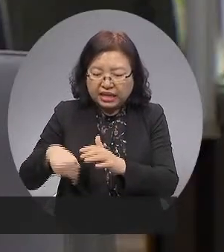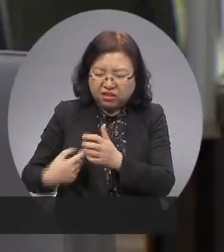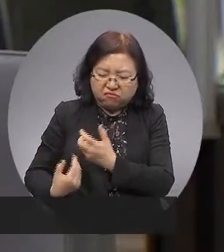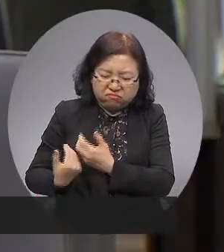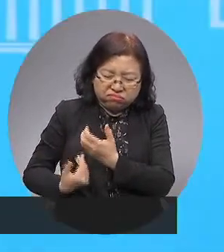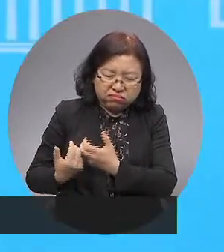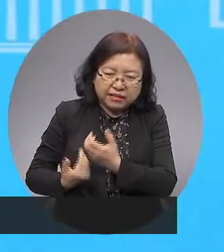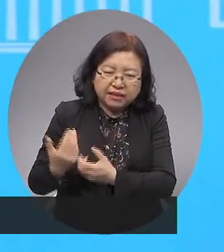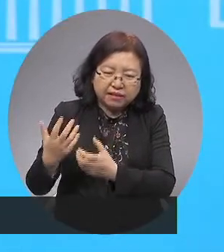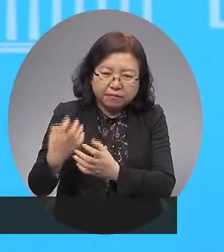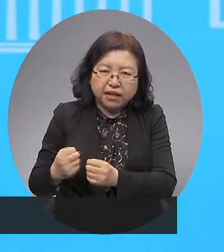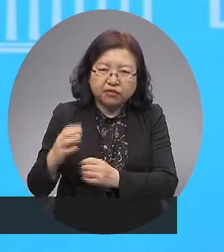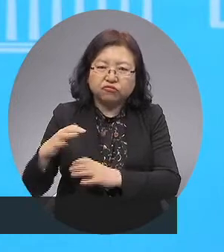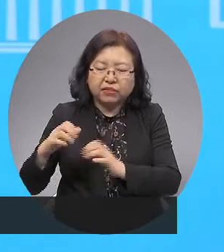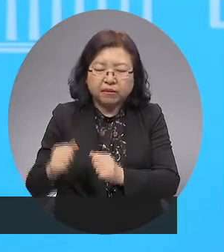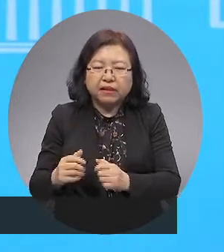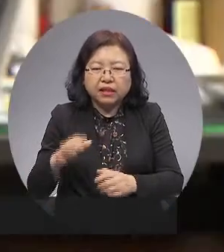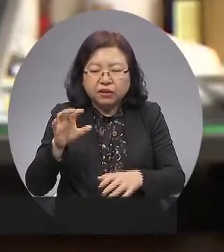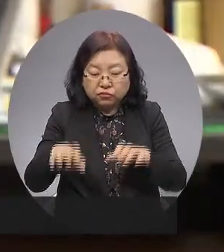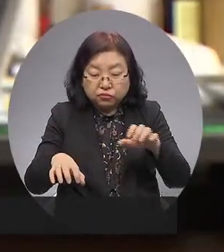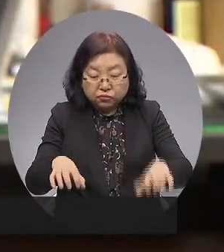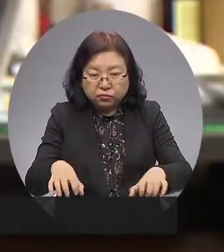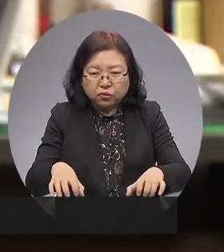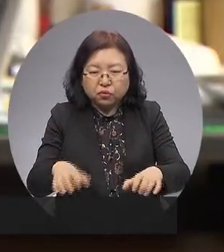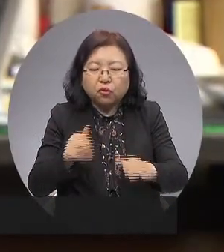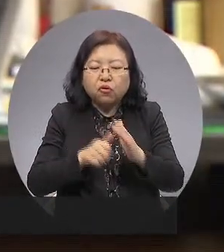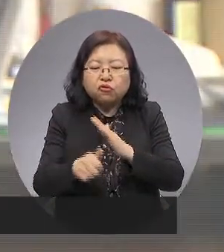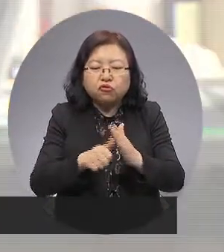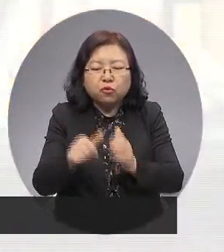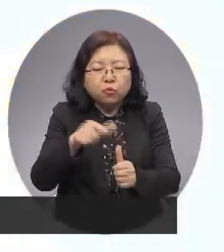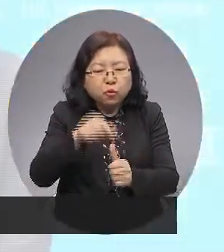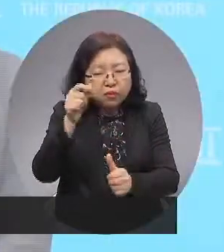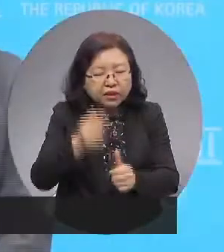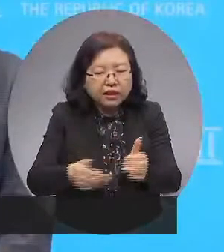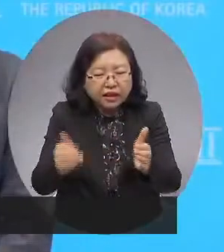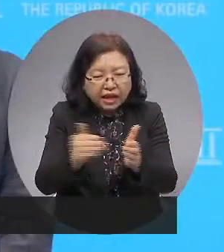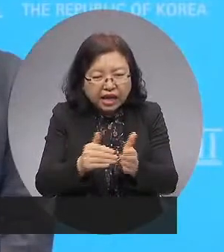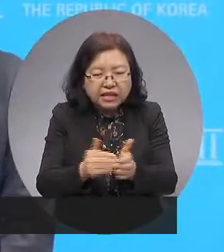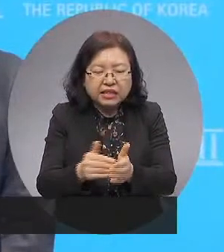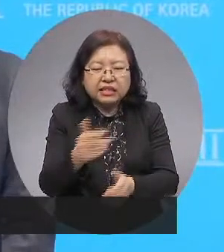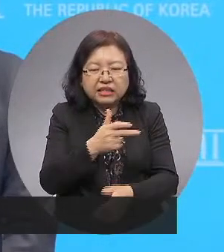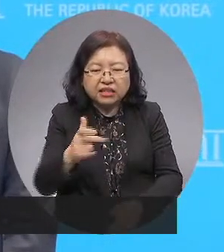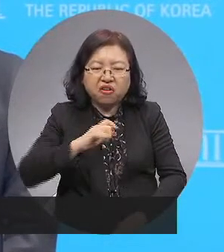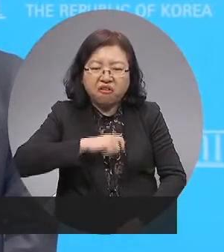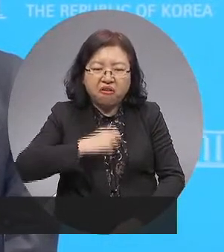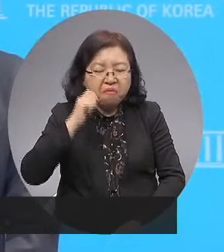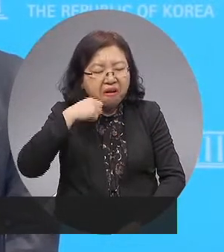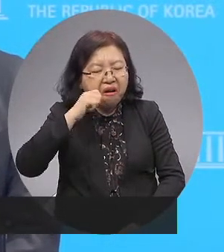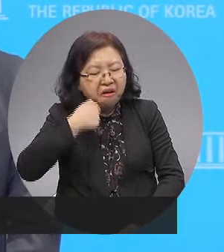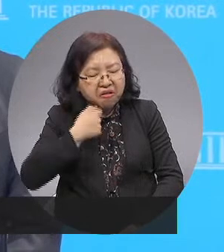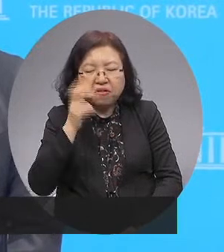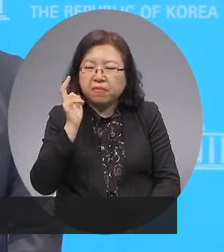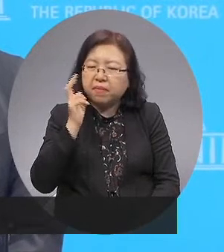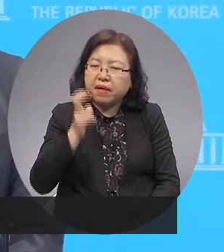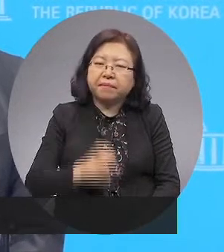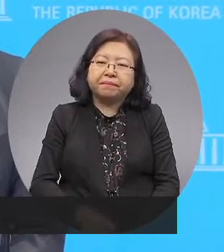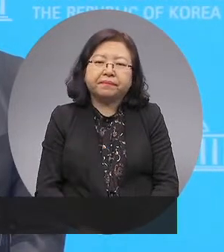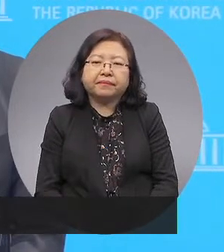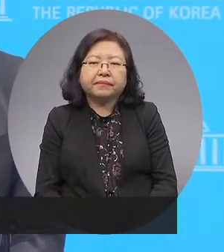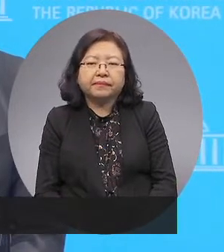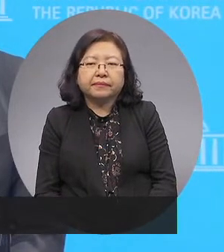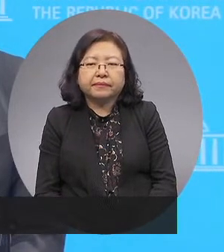국민의힘까지 두 당 모두 후보 확정까지 적지 않은 진통이 예상됩니다. MBC 뉴스